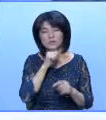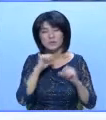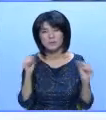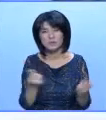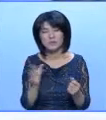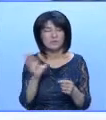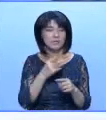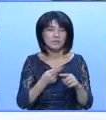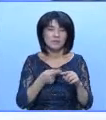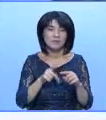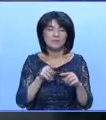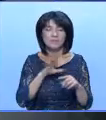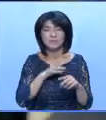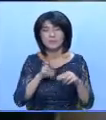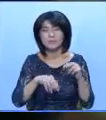көтеріліп қалды.